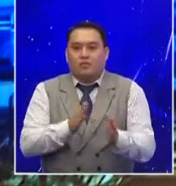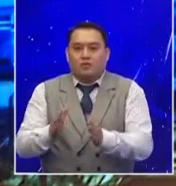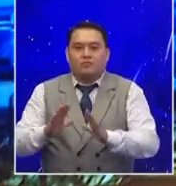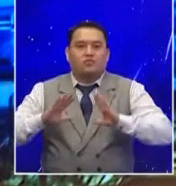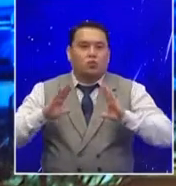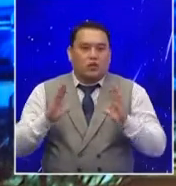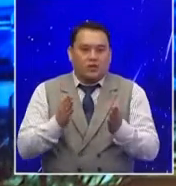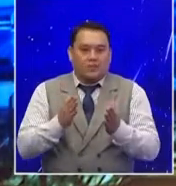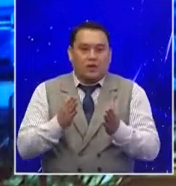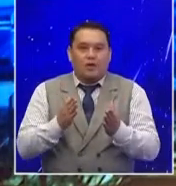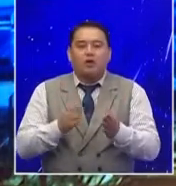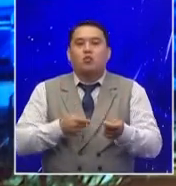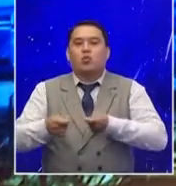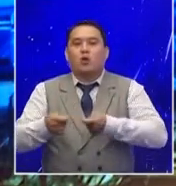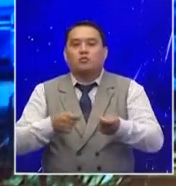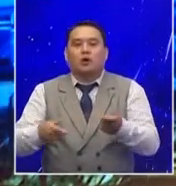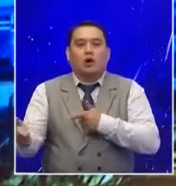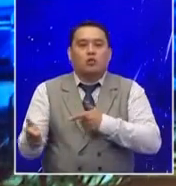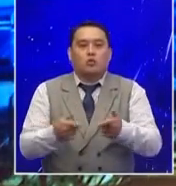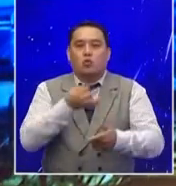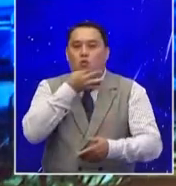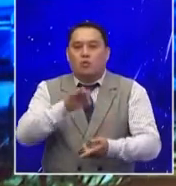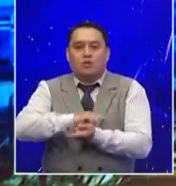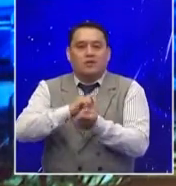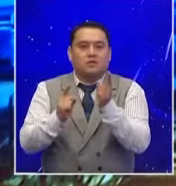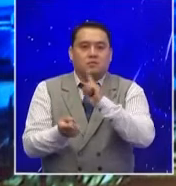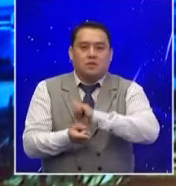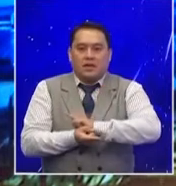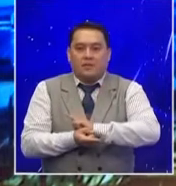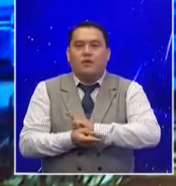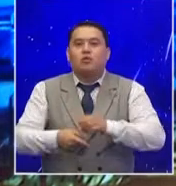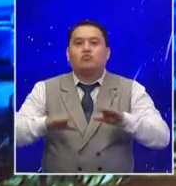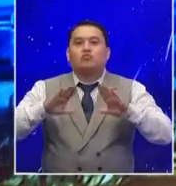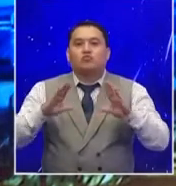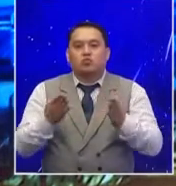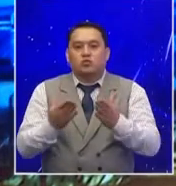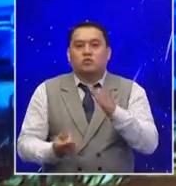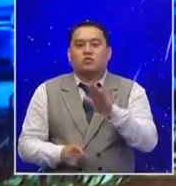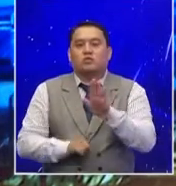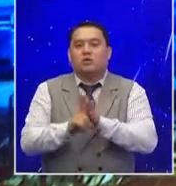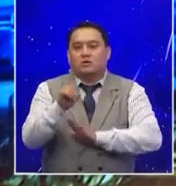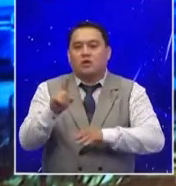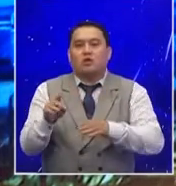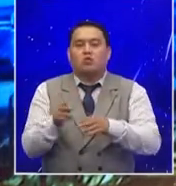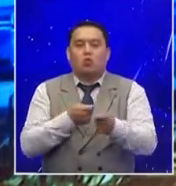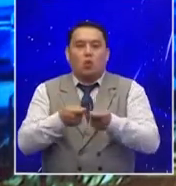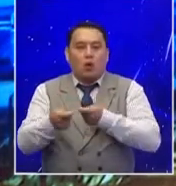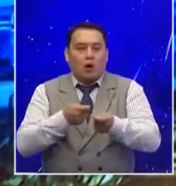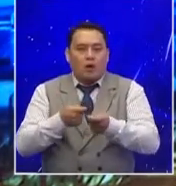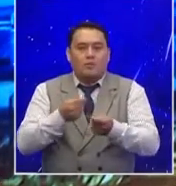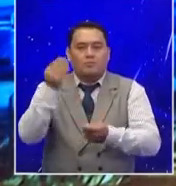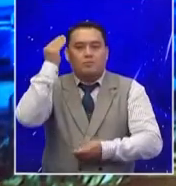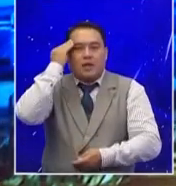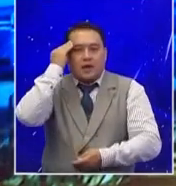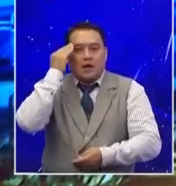ситуации. Однако власти готовятся к любому изменению сценария. На случай так называемой второй волны руководство области принимает ряд